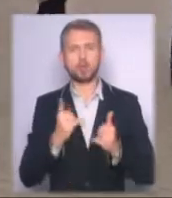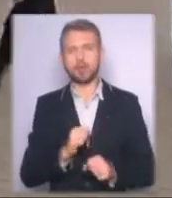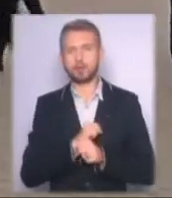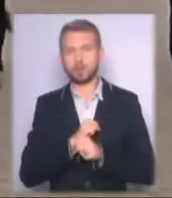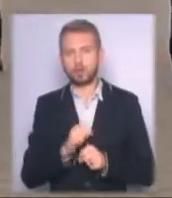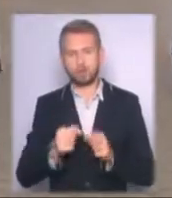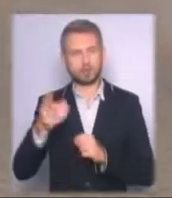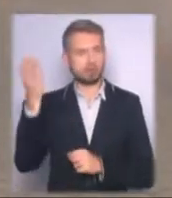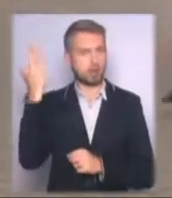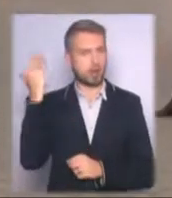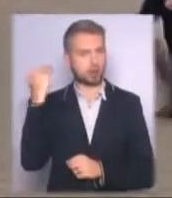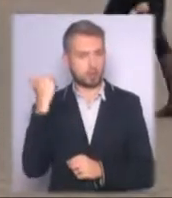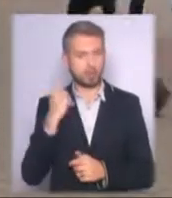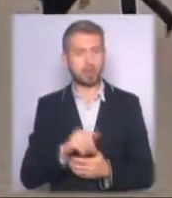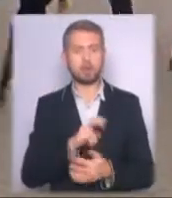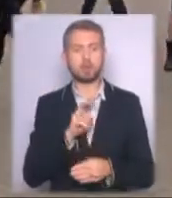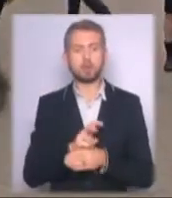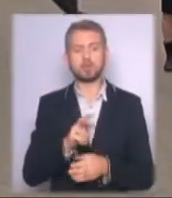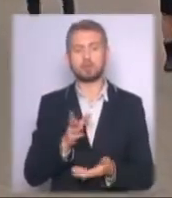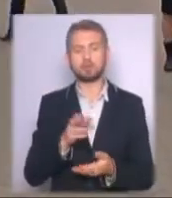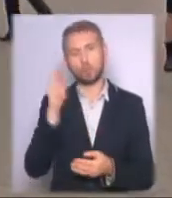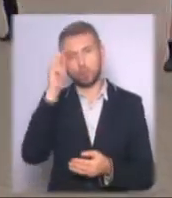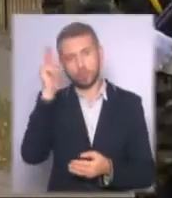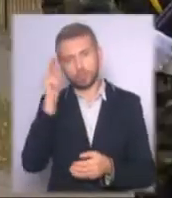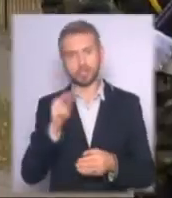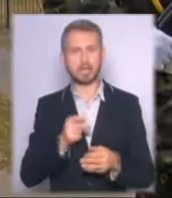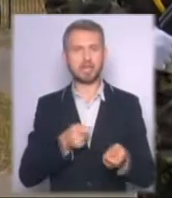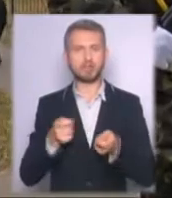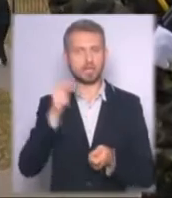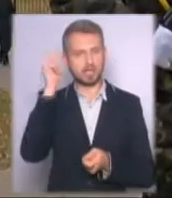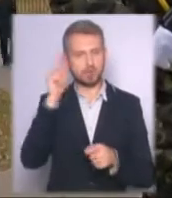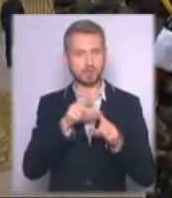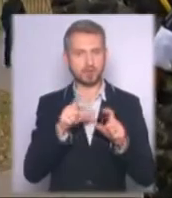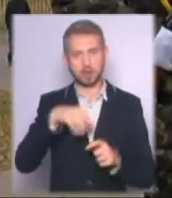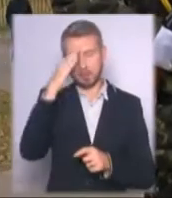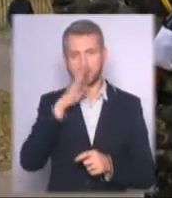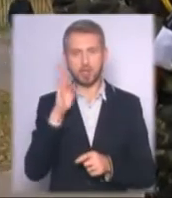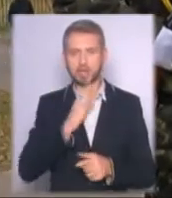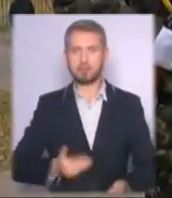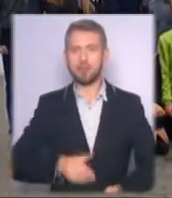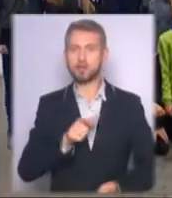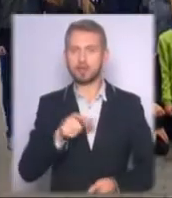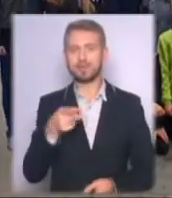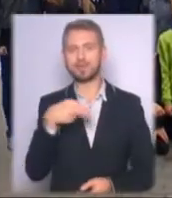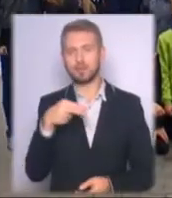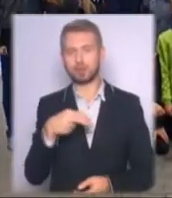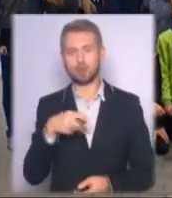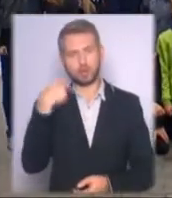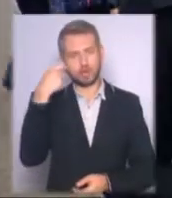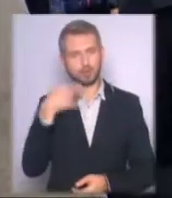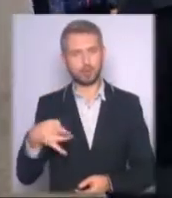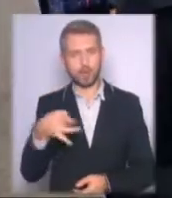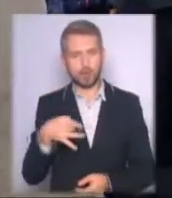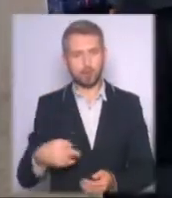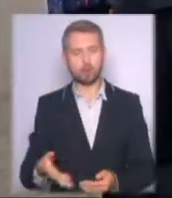АТО, учасники бойових дій, керівники навчальних закладів, учні і батьки, мешканці Деснянського та Дарницького районів.